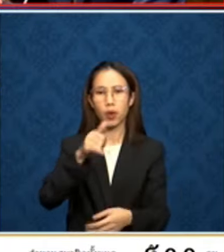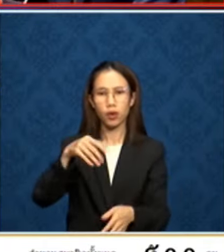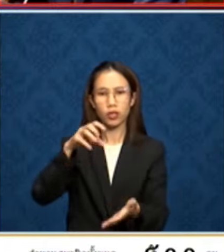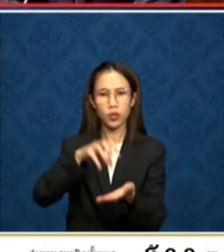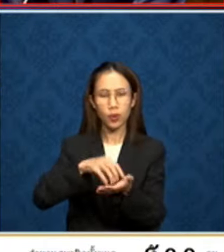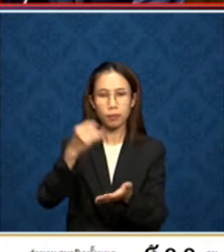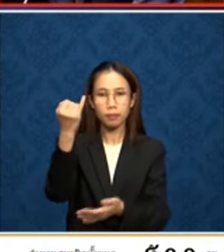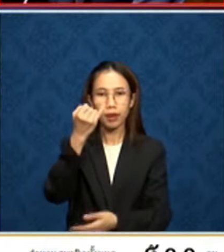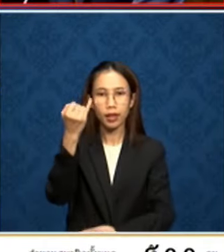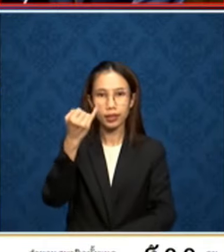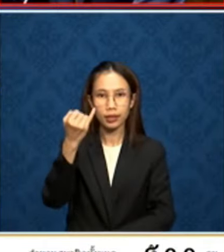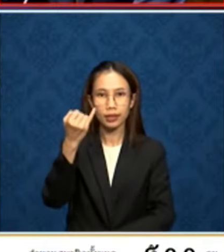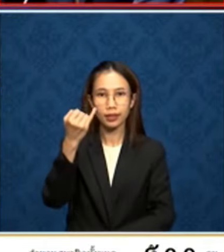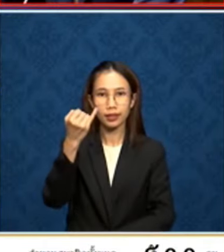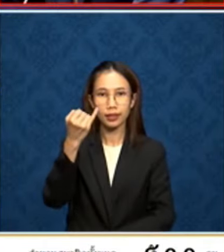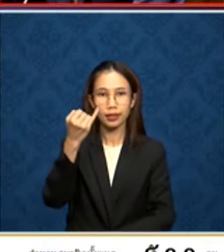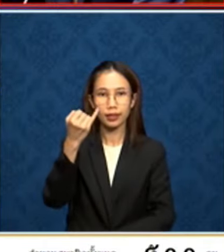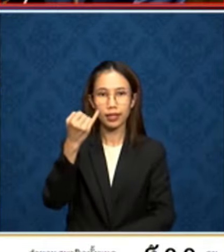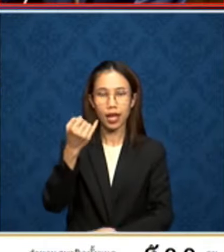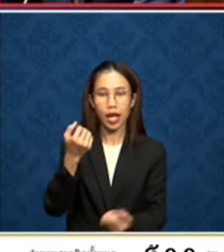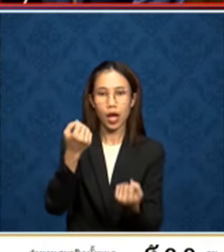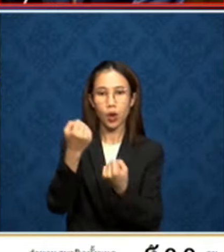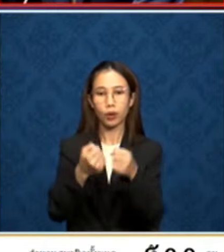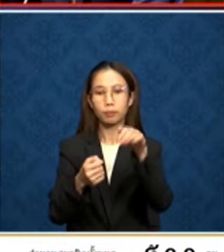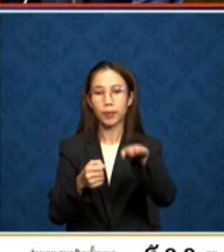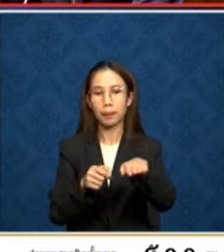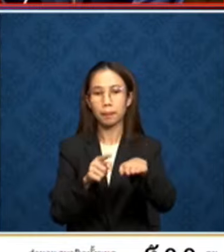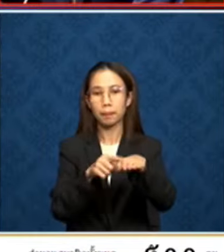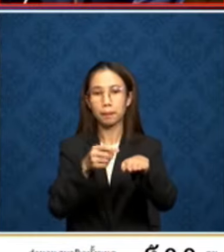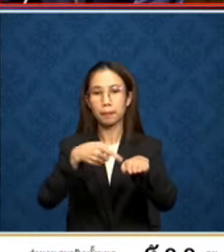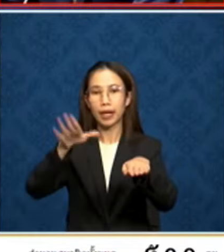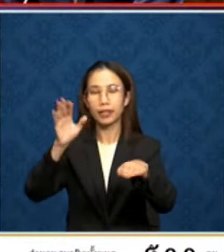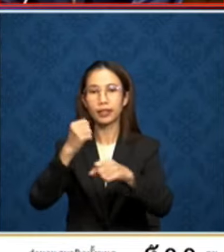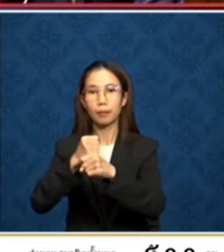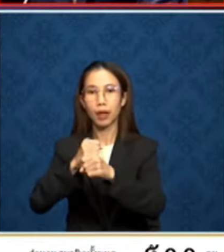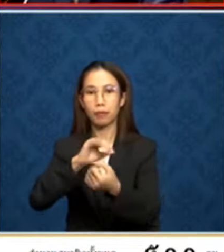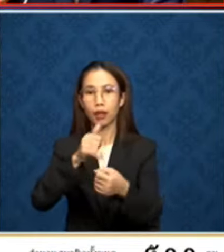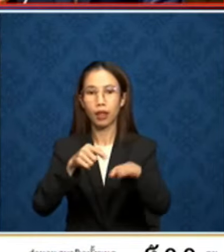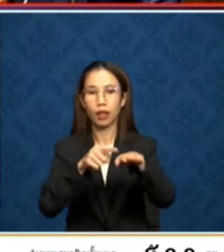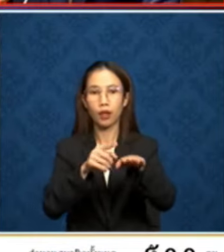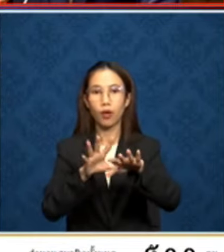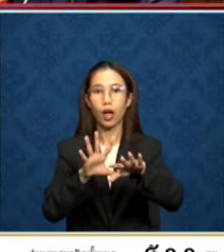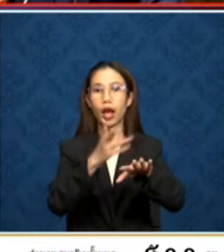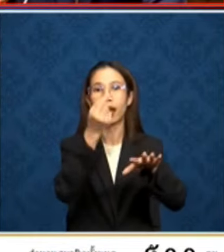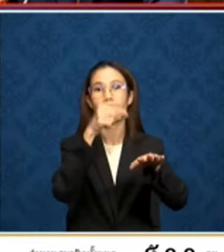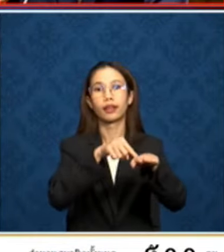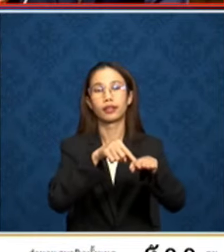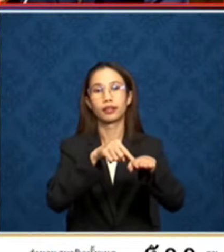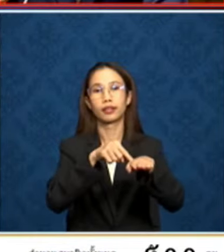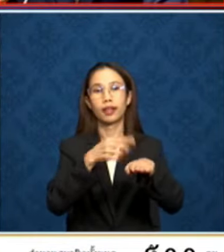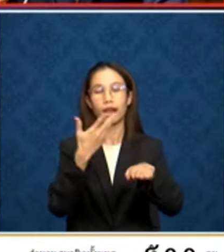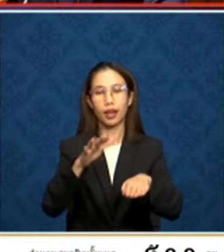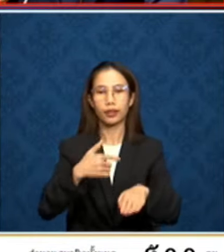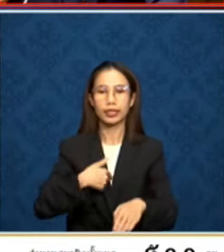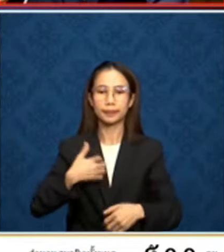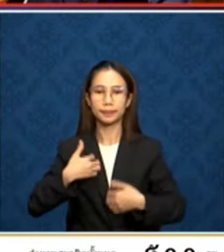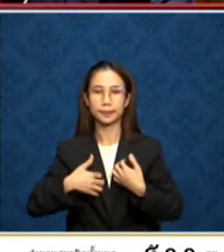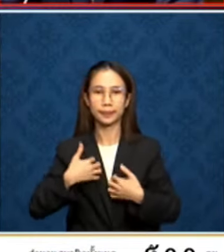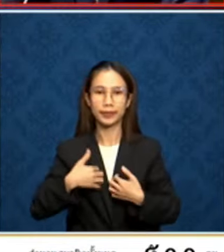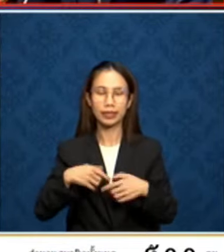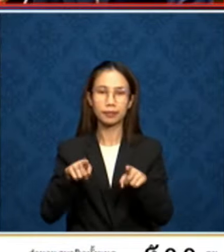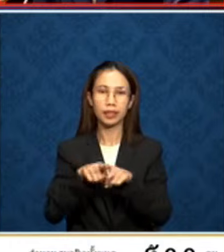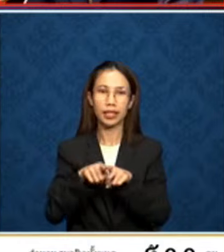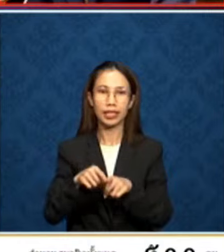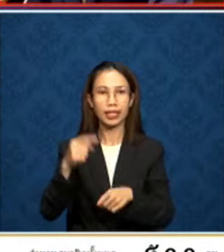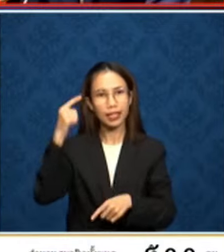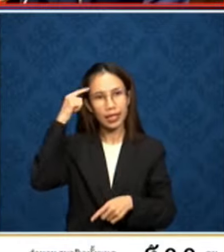กว่านั้นค่ะออกจอดรถไปทำงานกลับบ้านมานี่รถหายไปแล้วนะคะก็ดิฉันก็อึดอัดเหมือนกันค่ะที่ยังไม่